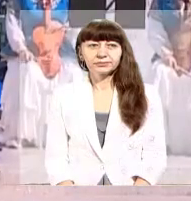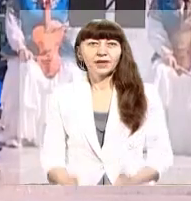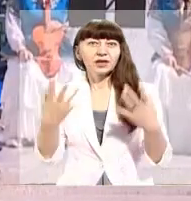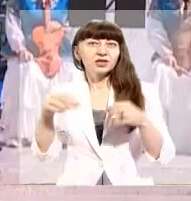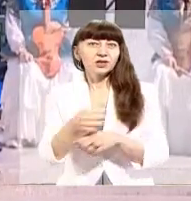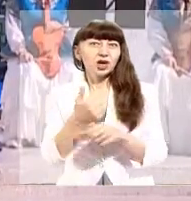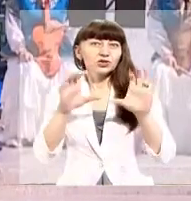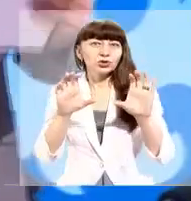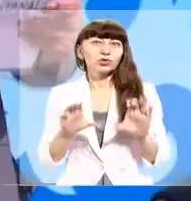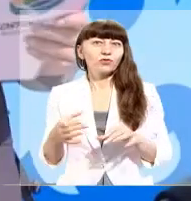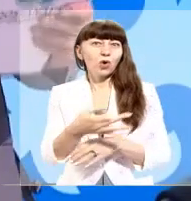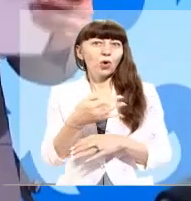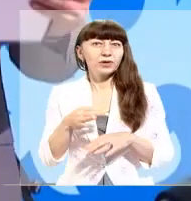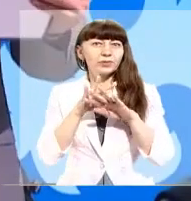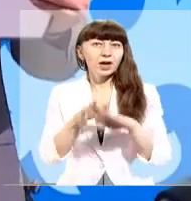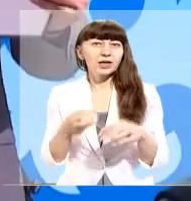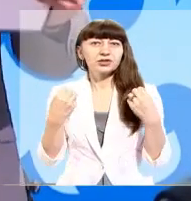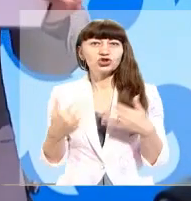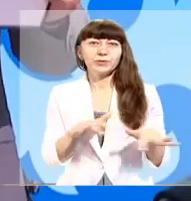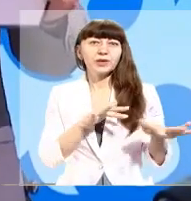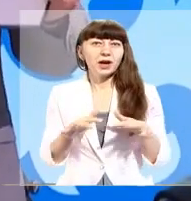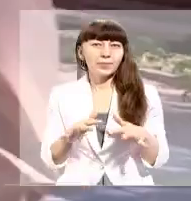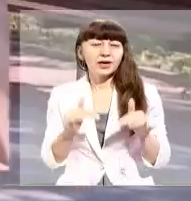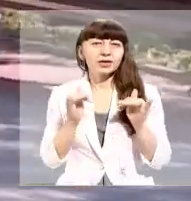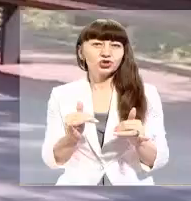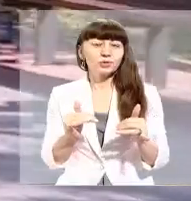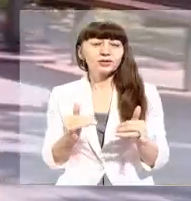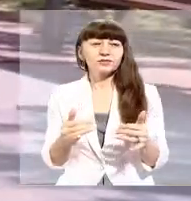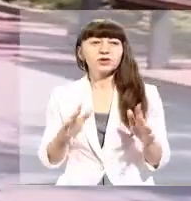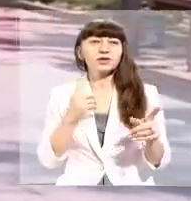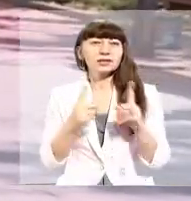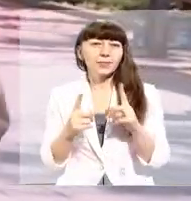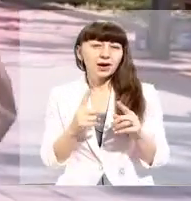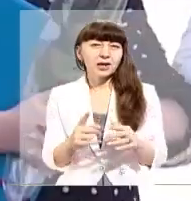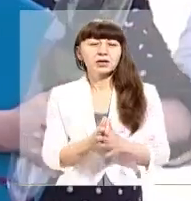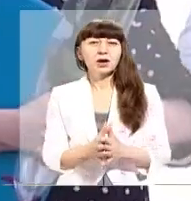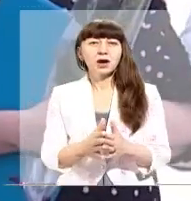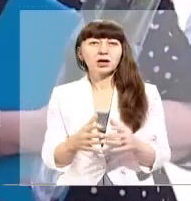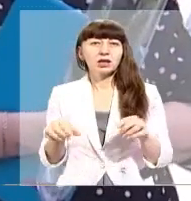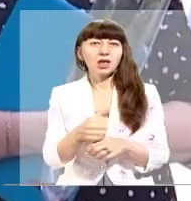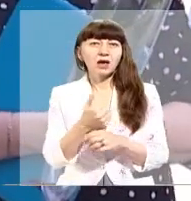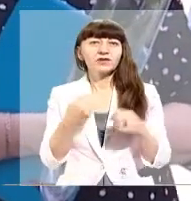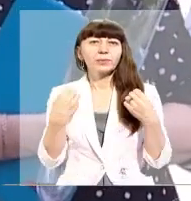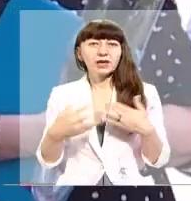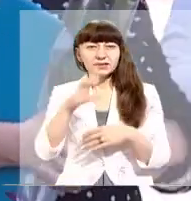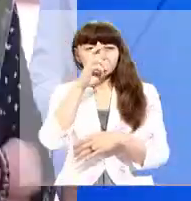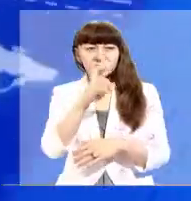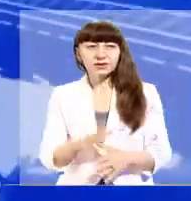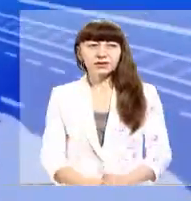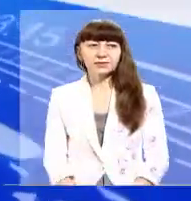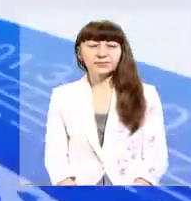День Конституции. В области проходят праздничные мероприятия и торжественные собрания, посвященные одному из главных праздников